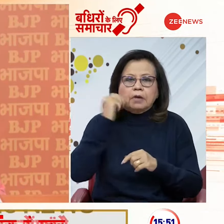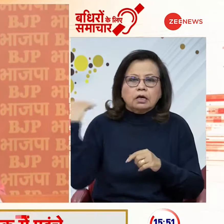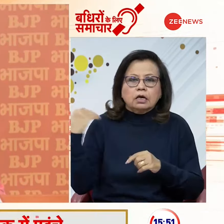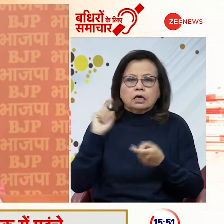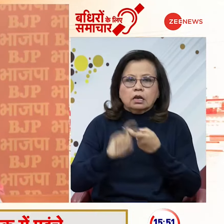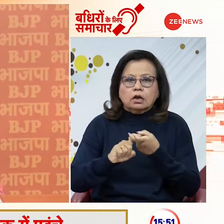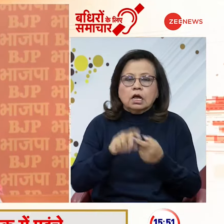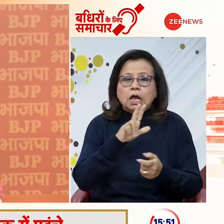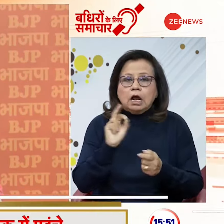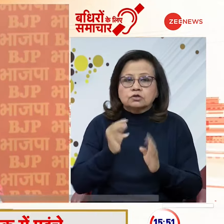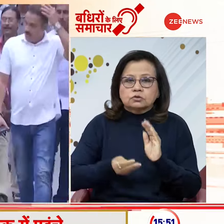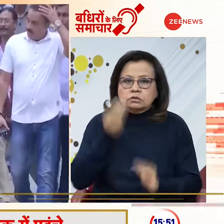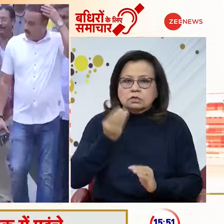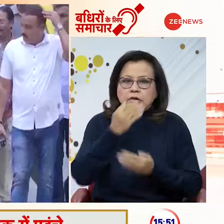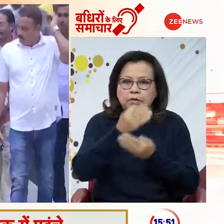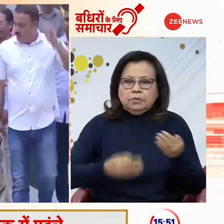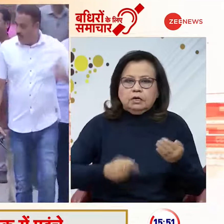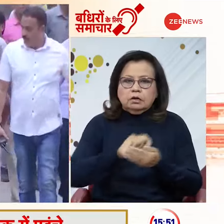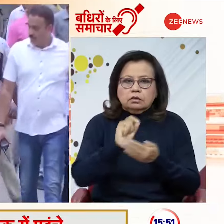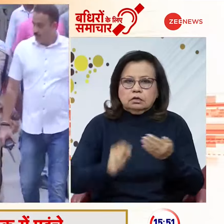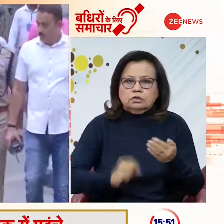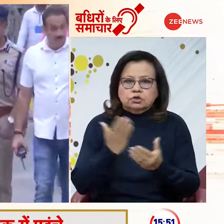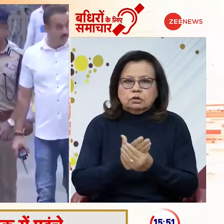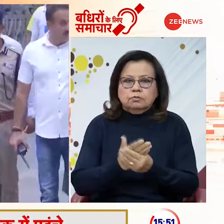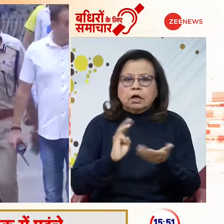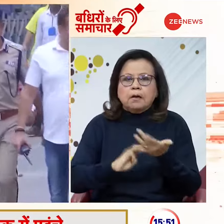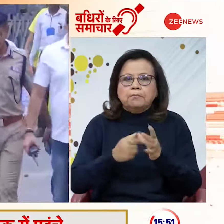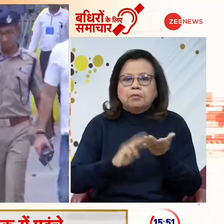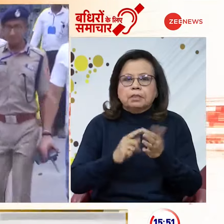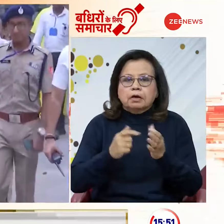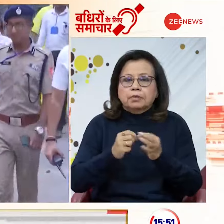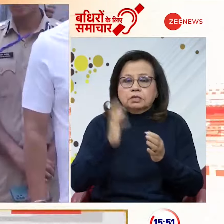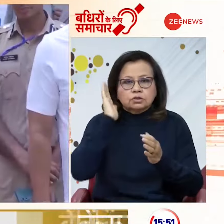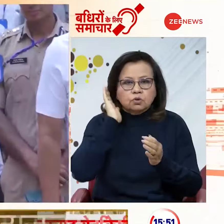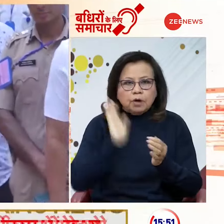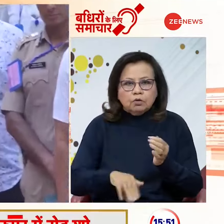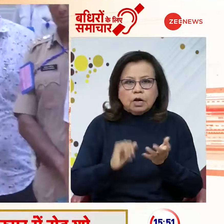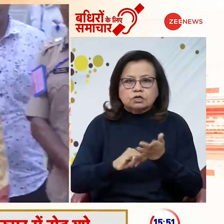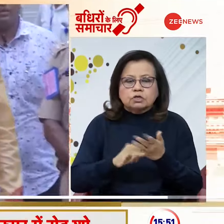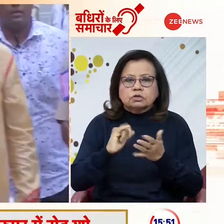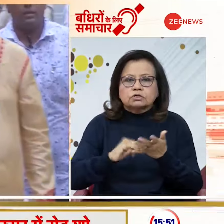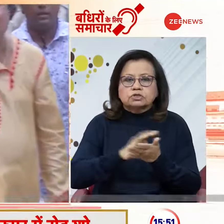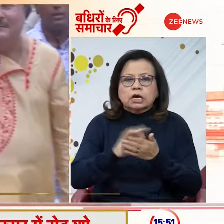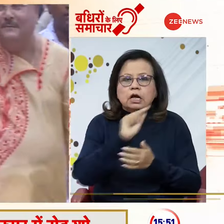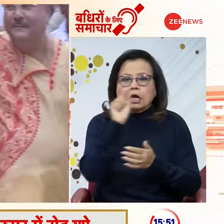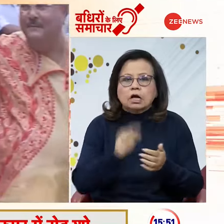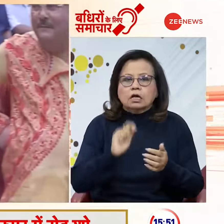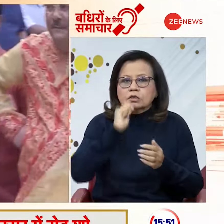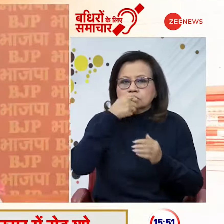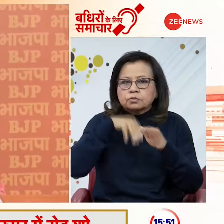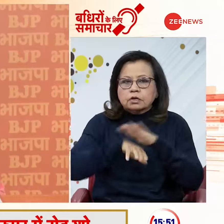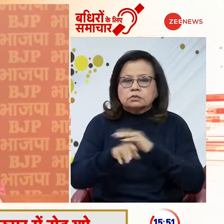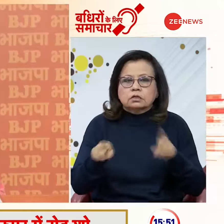आठ सौ से ज्यादा मामले दर्ज है ममता बालर जी को पता है कि शाह जहां शेख कहा चुपा हुआ